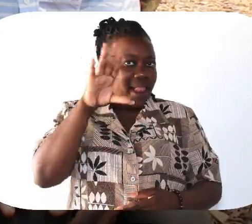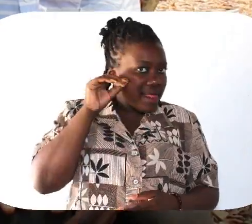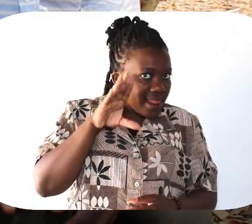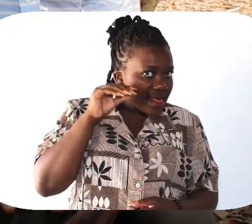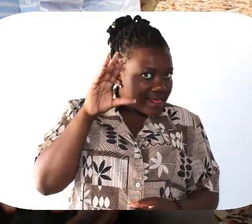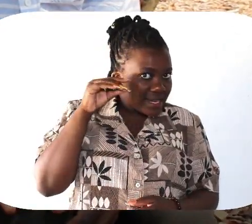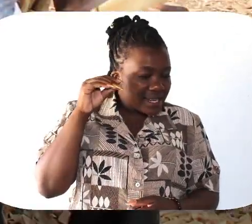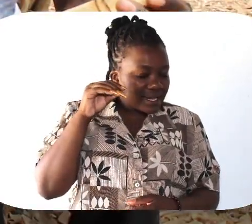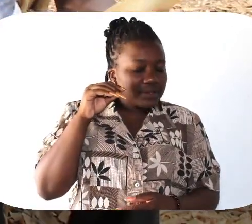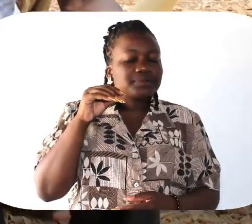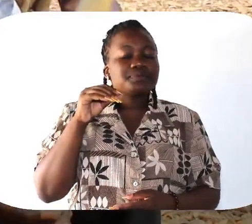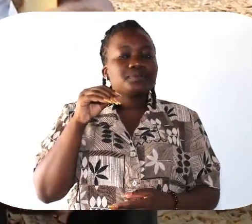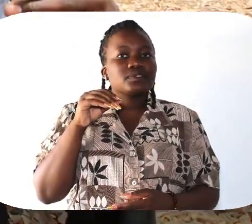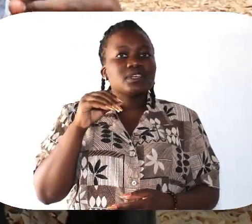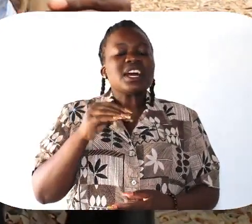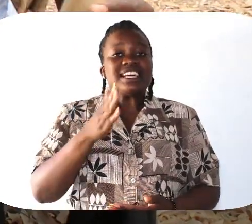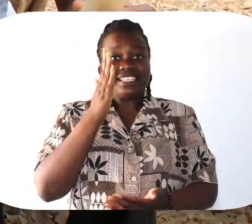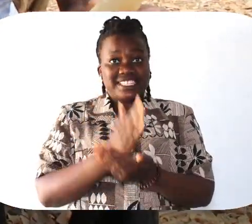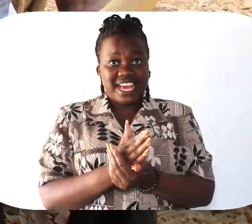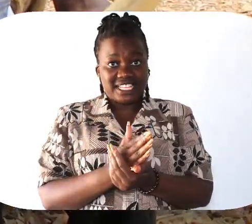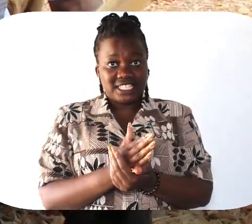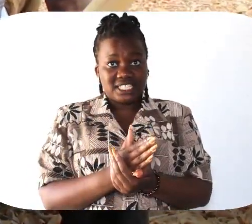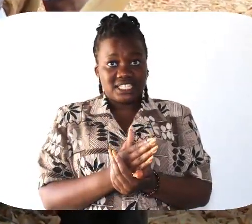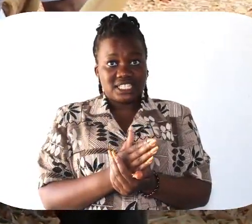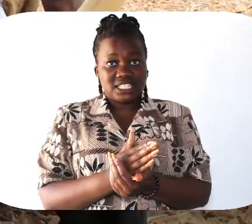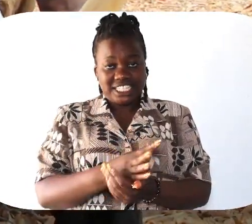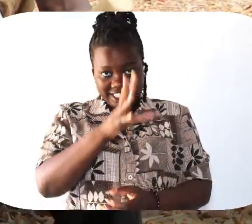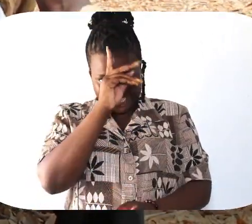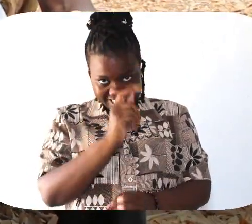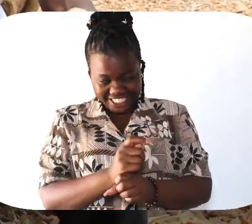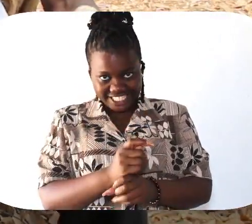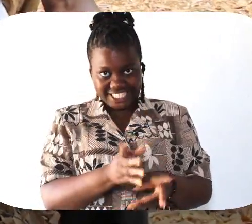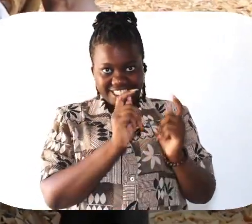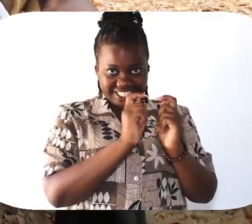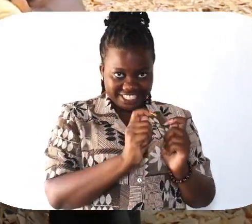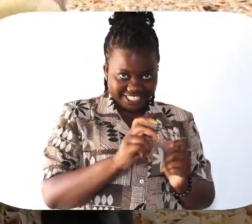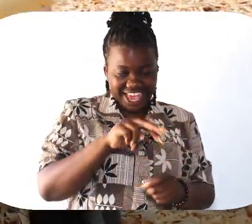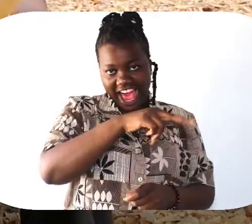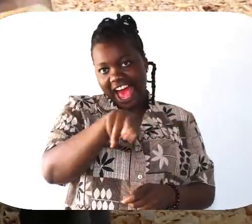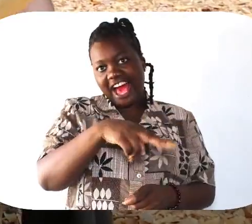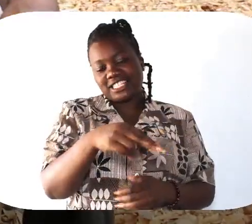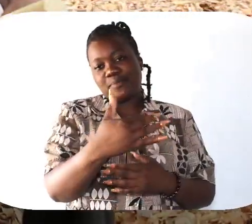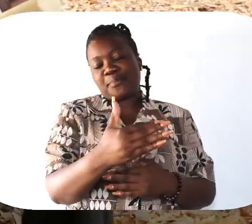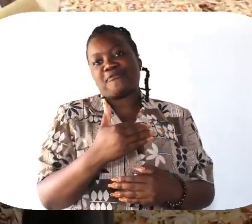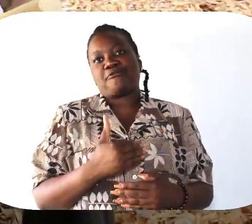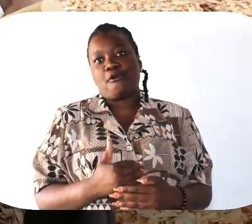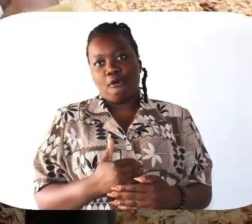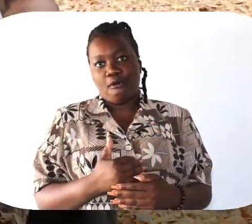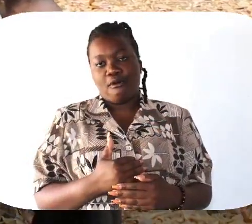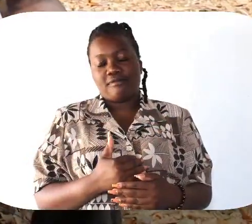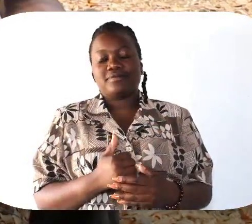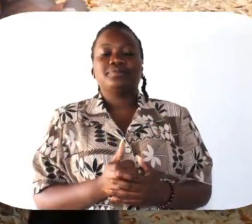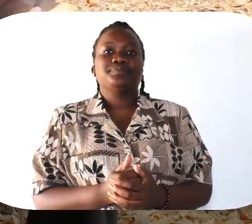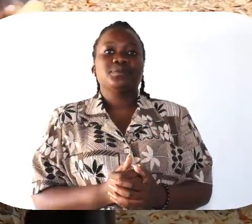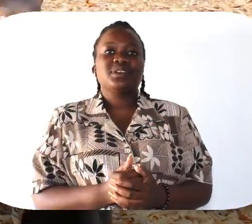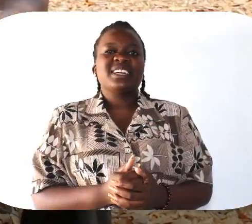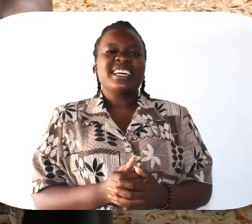tisati tisaita dzidzwa takanga takatanga kudzidziswa ngeZimbabwe Trust ndiye akatipa